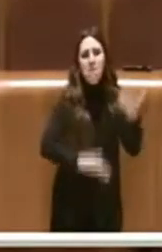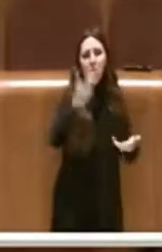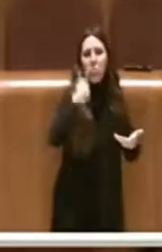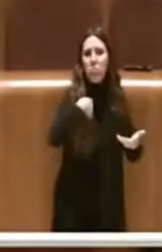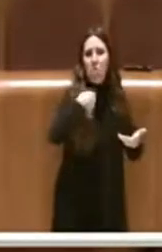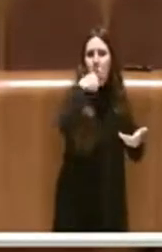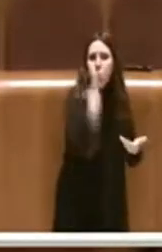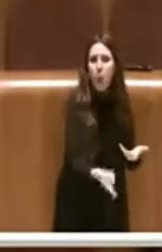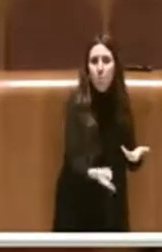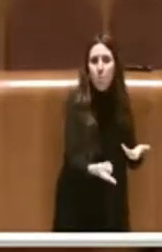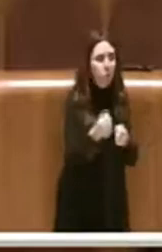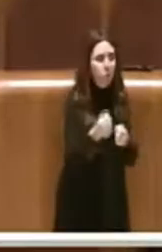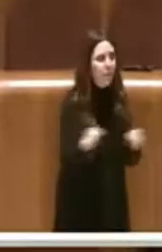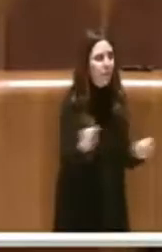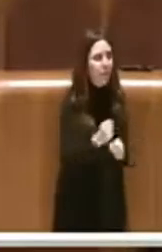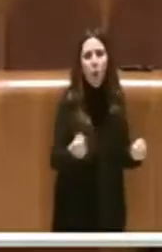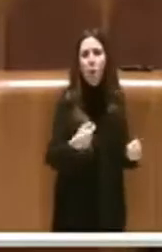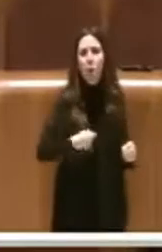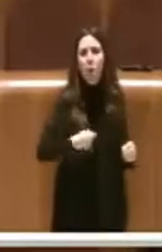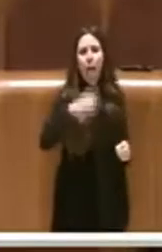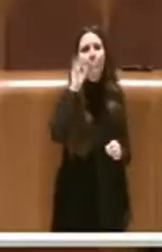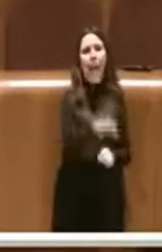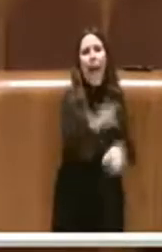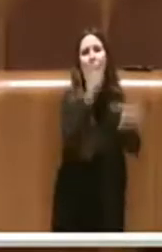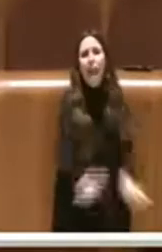parlare. Non sto attaccando Pronto? Nessuno.